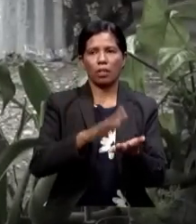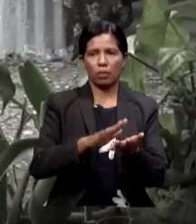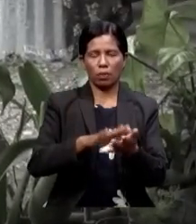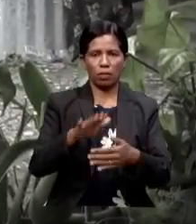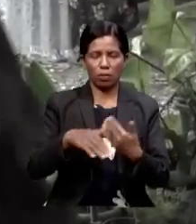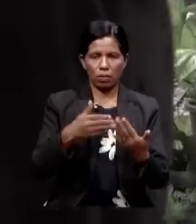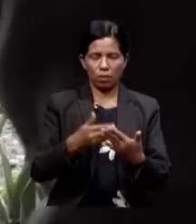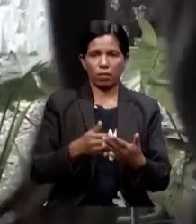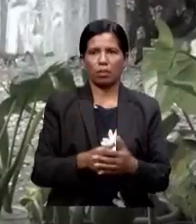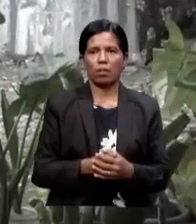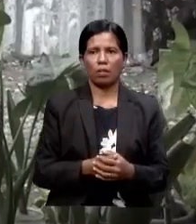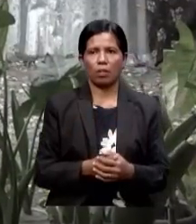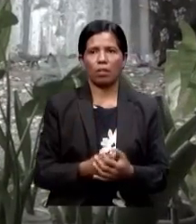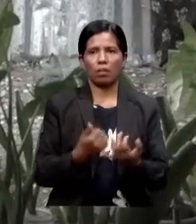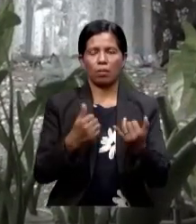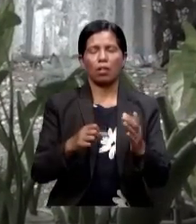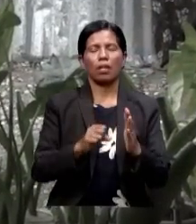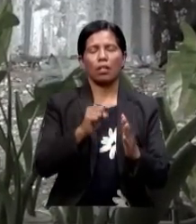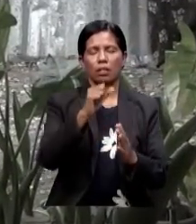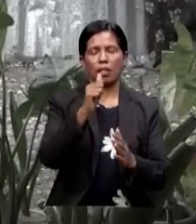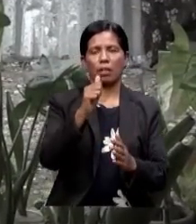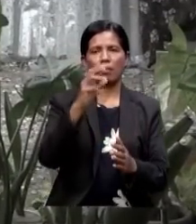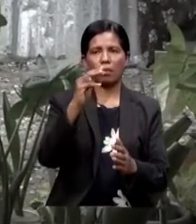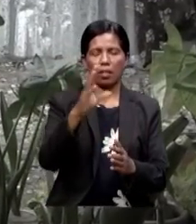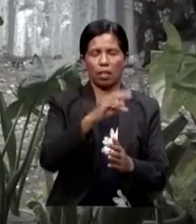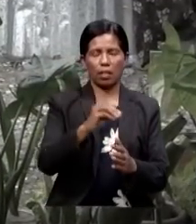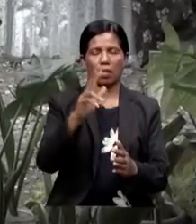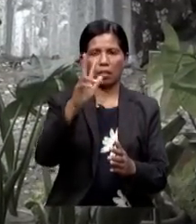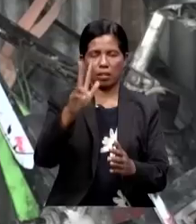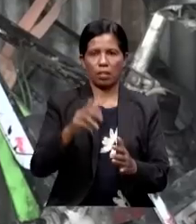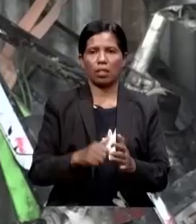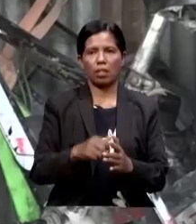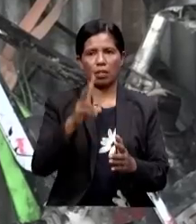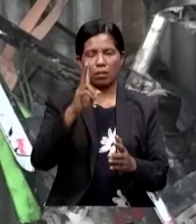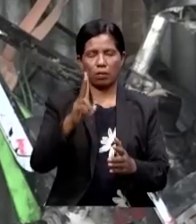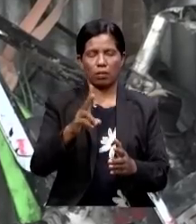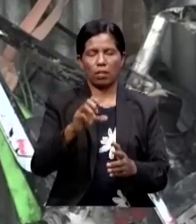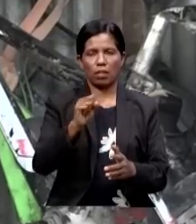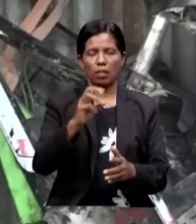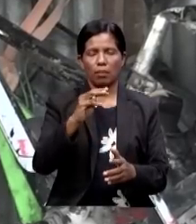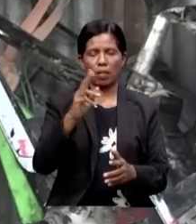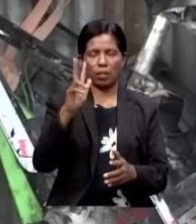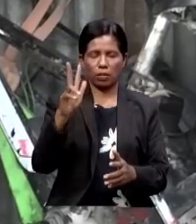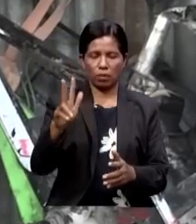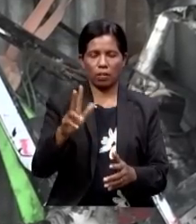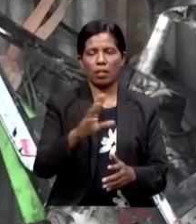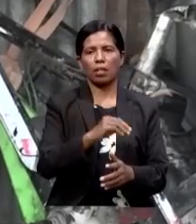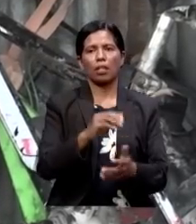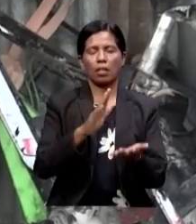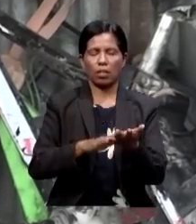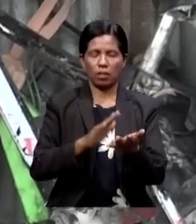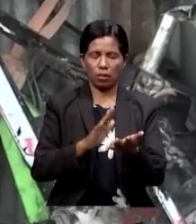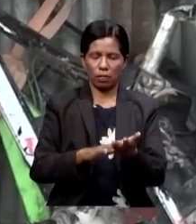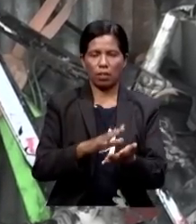lo tuh. Agora SMA kelas 3 no. Ya tiba ruak kedua ne SMP kelas 2 Trinta. Tiba le Trinta ne ba kelas 5